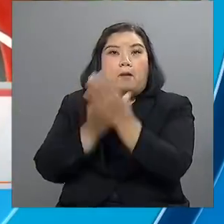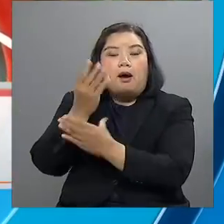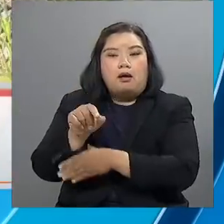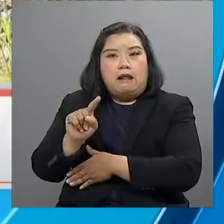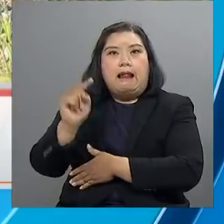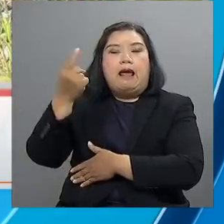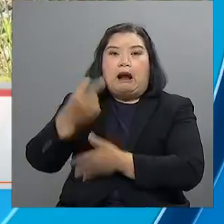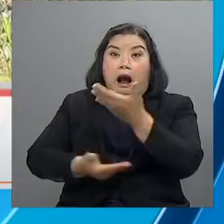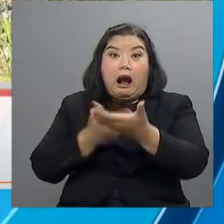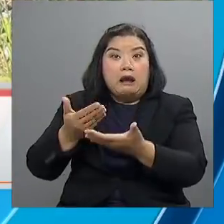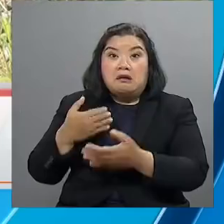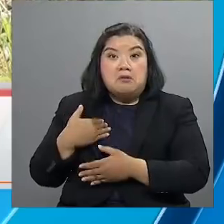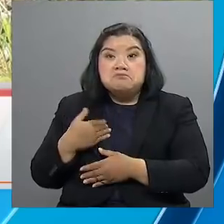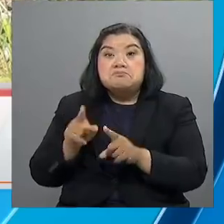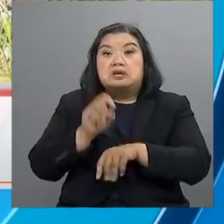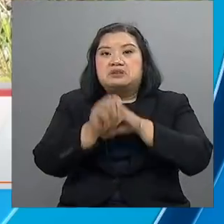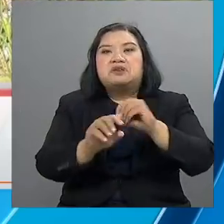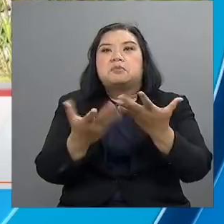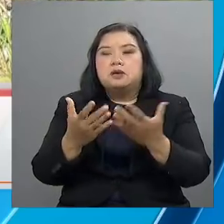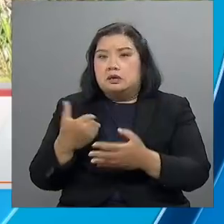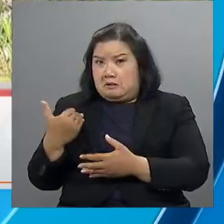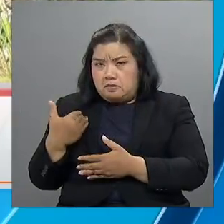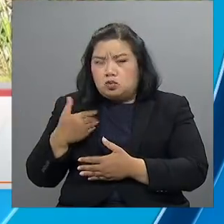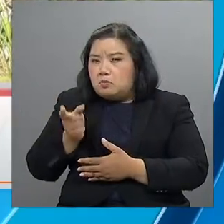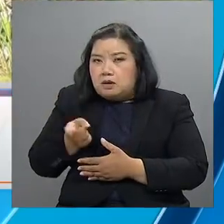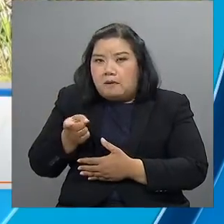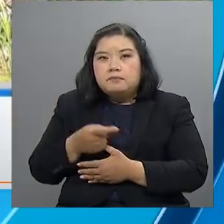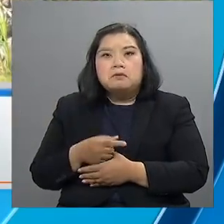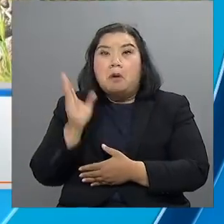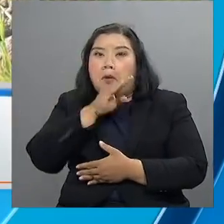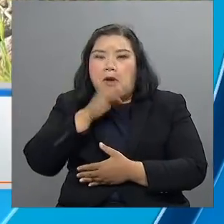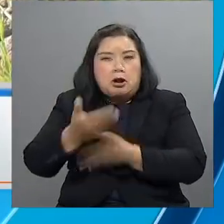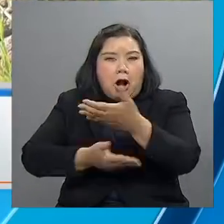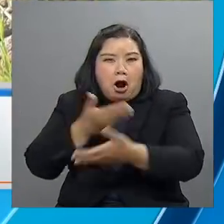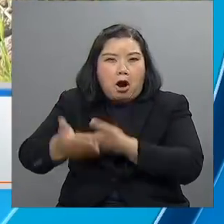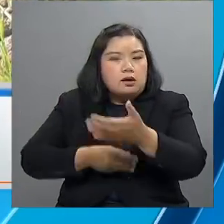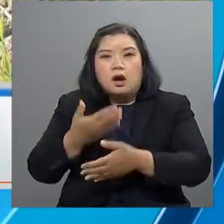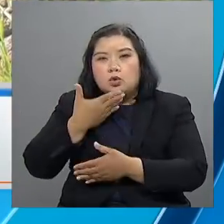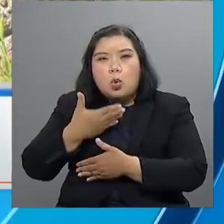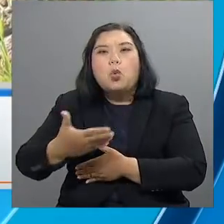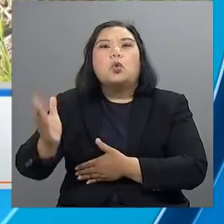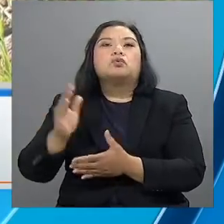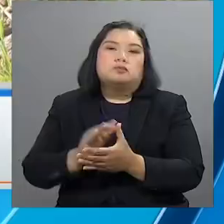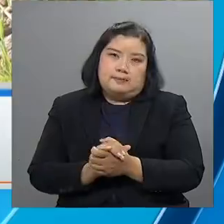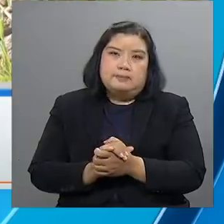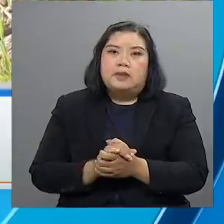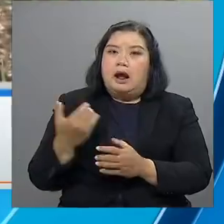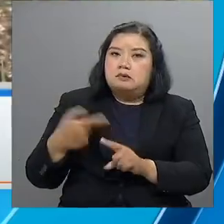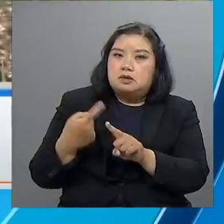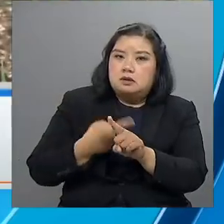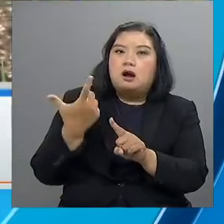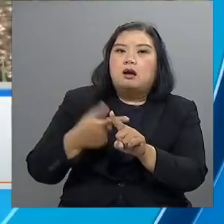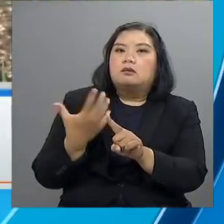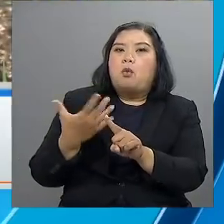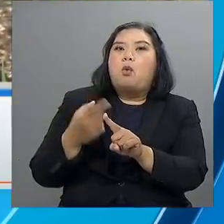ปกติผลิตออกมาแค่ไหนก็หมดนะถ้าเกิดว่าขายในบ้านเราอาจจะมีแค่ช่วงแบบกลางปีที่ฝนเยอะๆผลผลิตอาจจะออกเยอะหน่อยราค